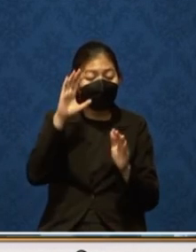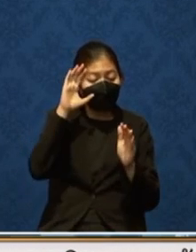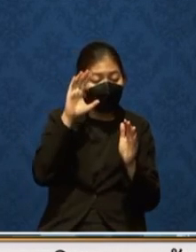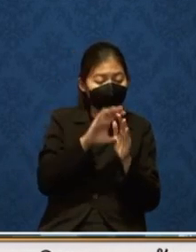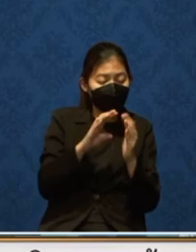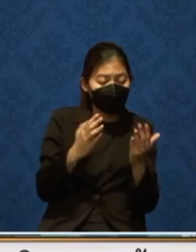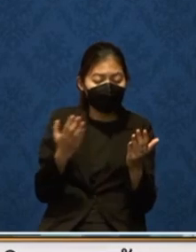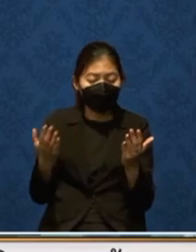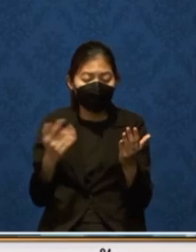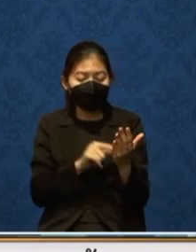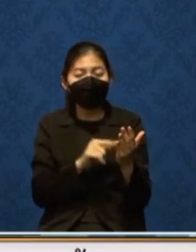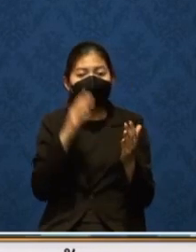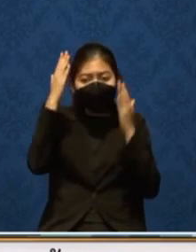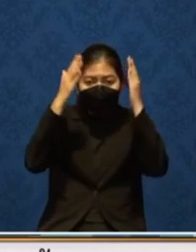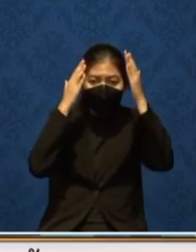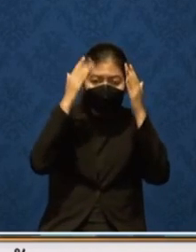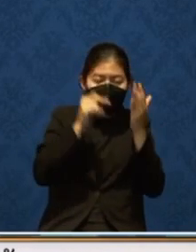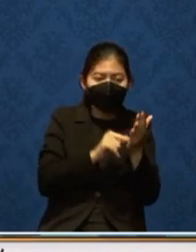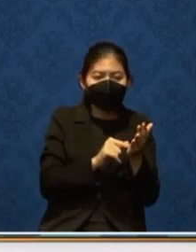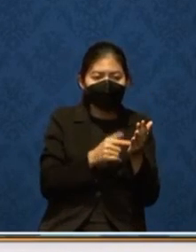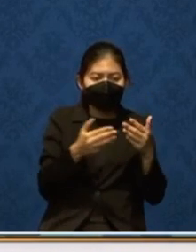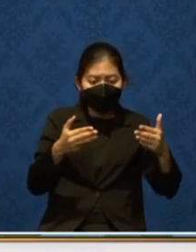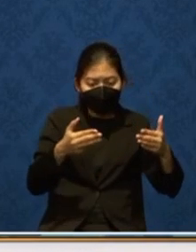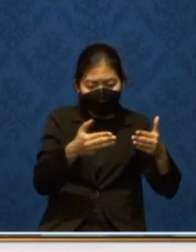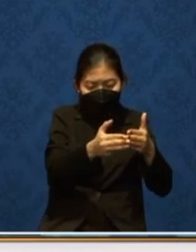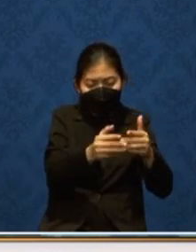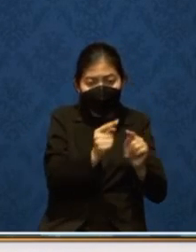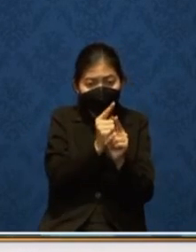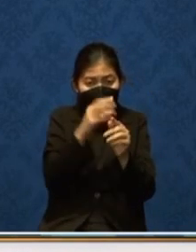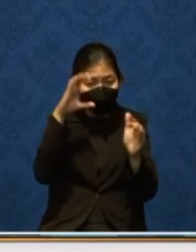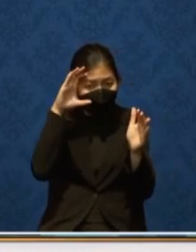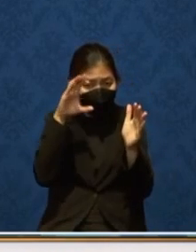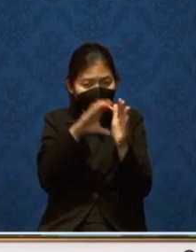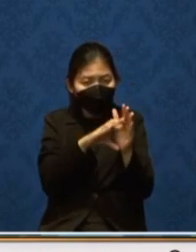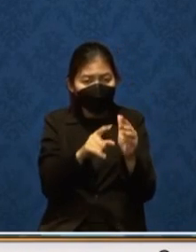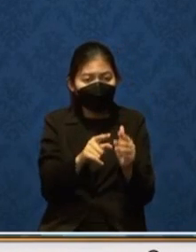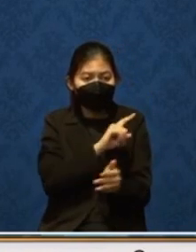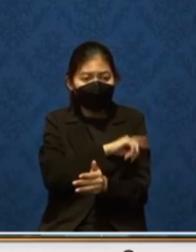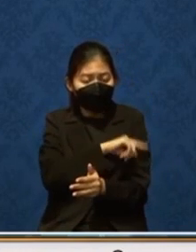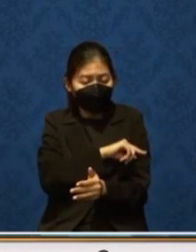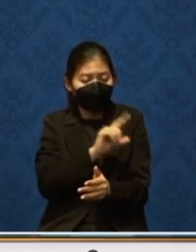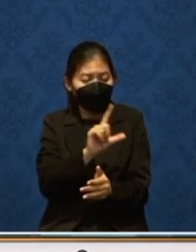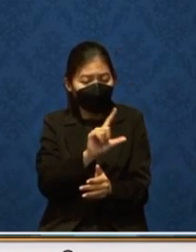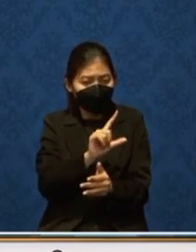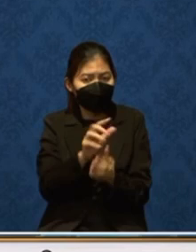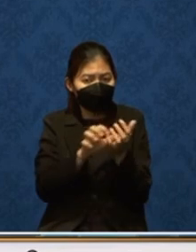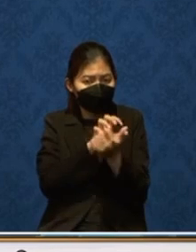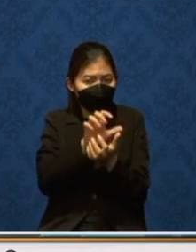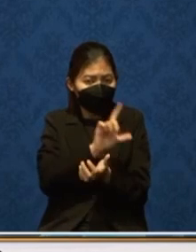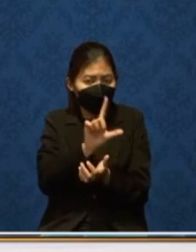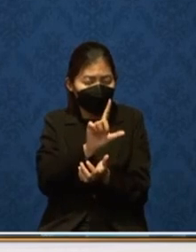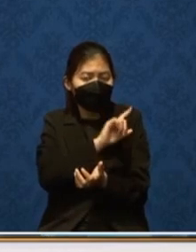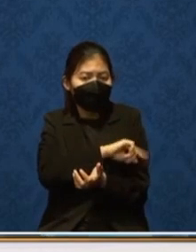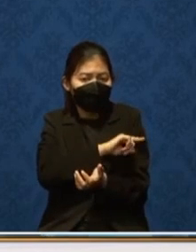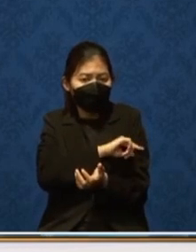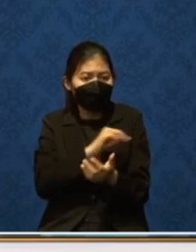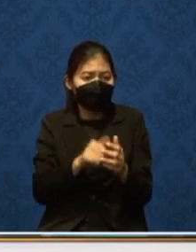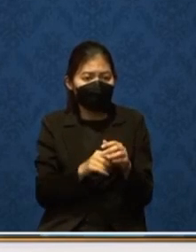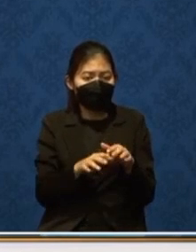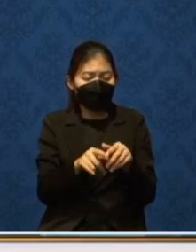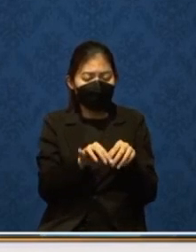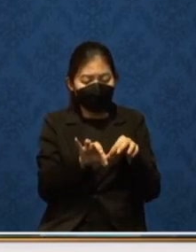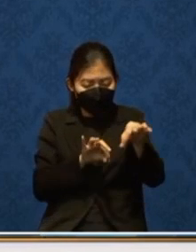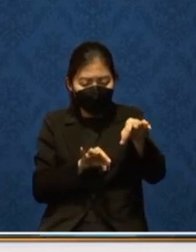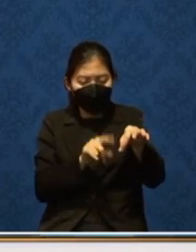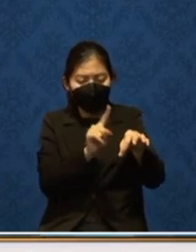ไมาเรนี่ย์ ลักษณะเปหัวกระสุนตามภาพ คันสีขาวๆ หมๆใช้ขนาดราง 1